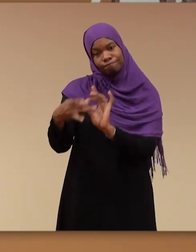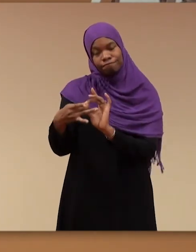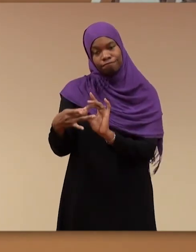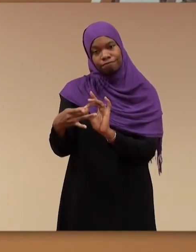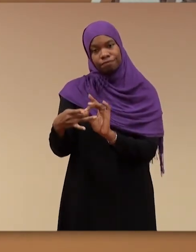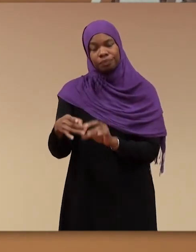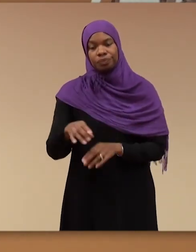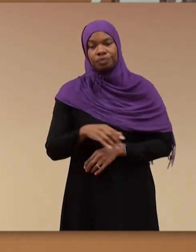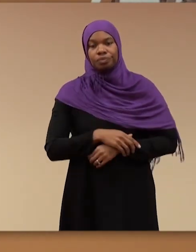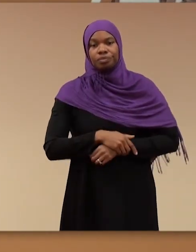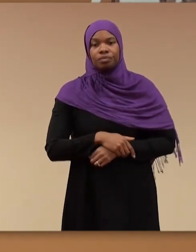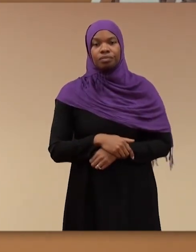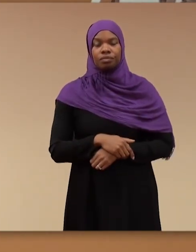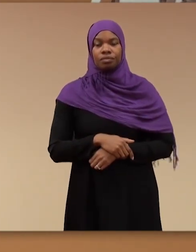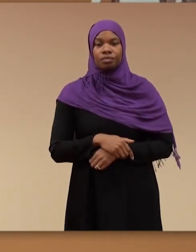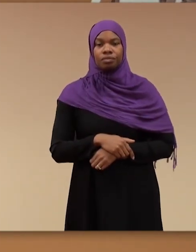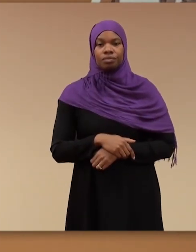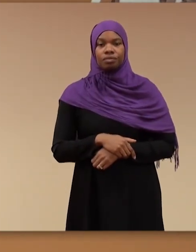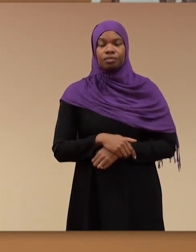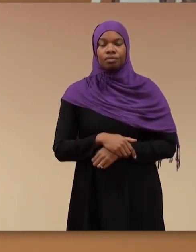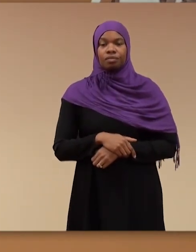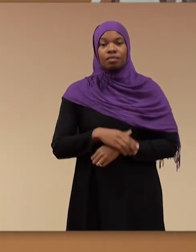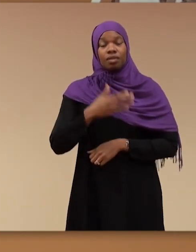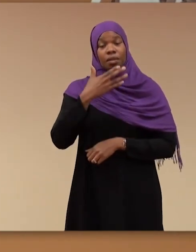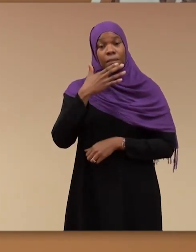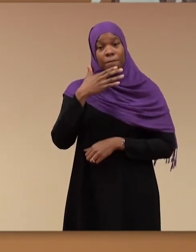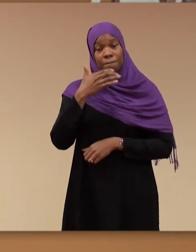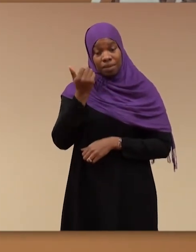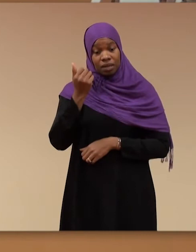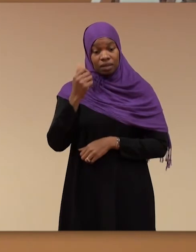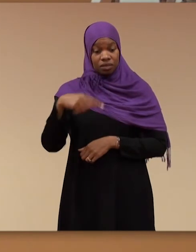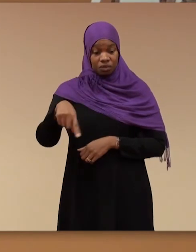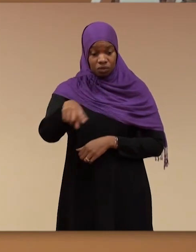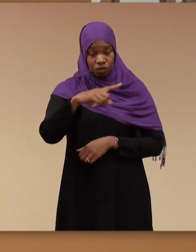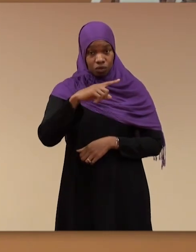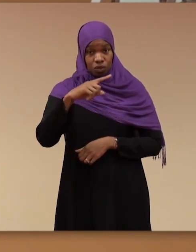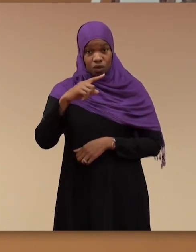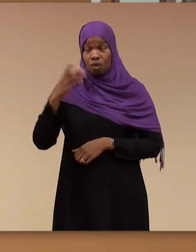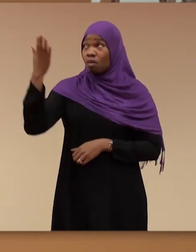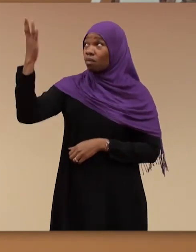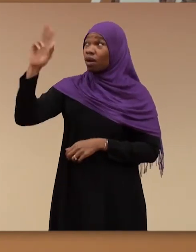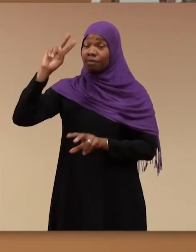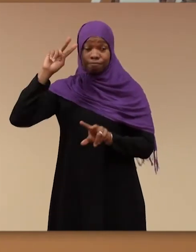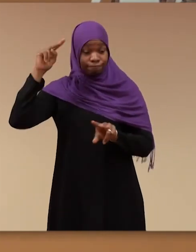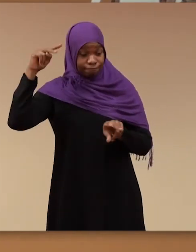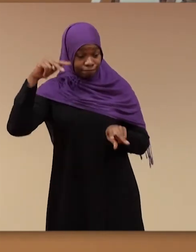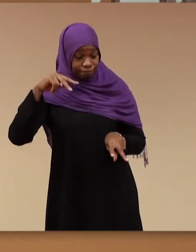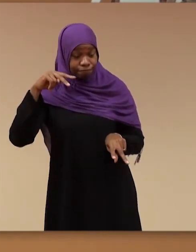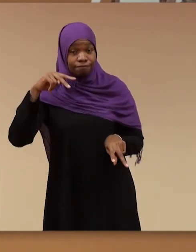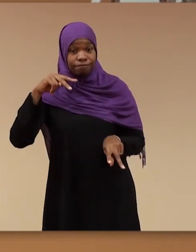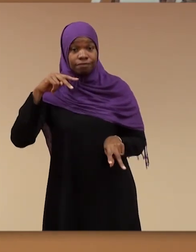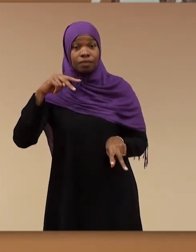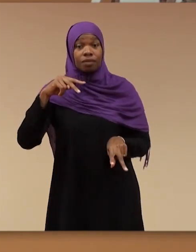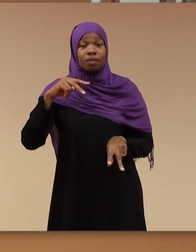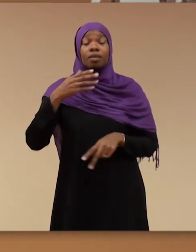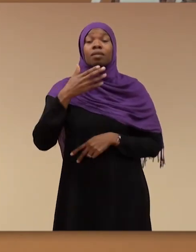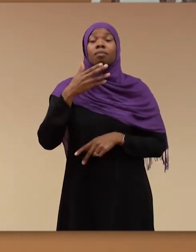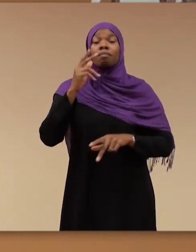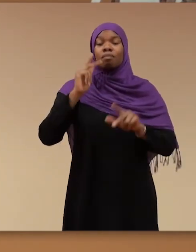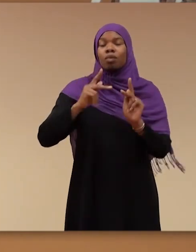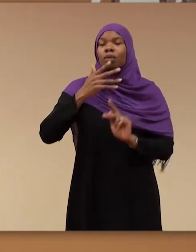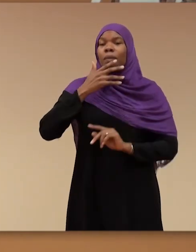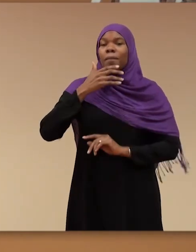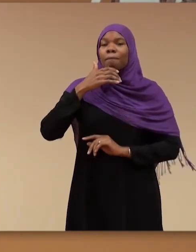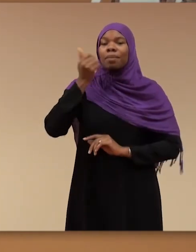أحسنكم لعياله. The best among you in the sight of God, the ones who is the best in serving